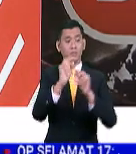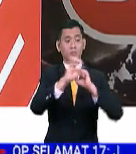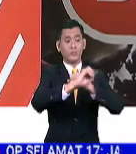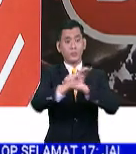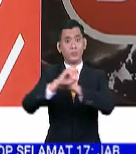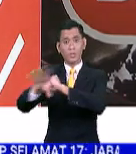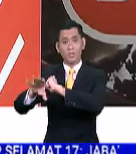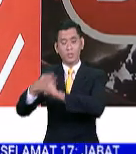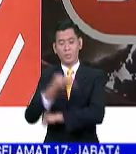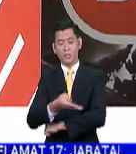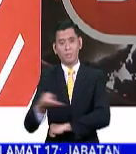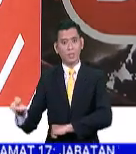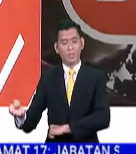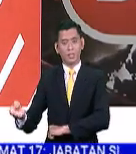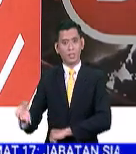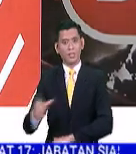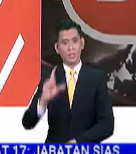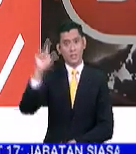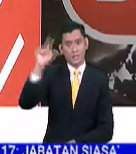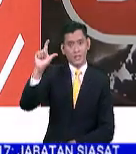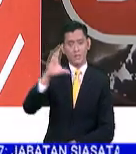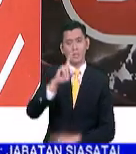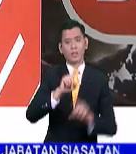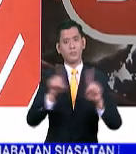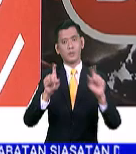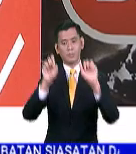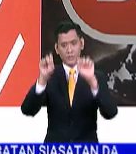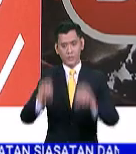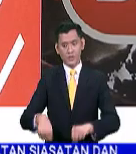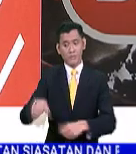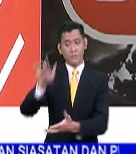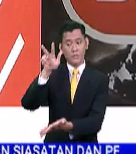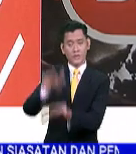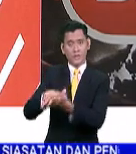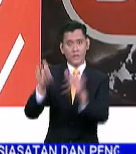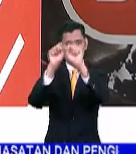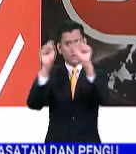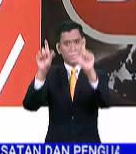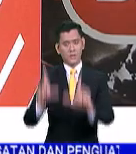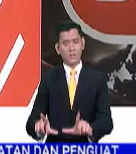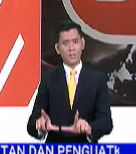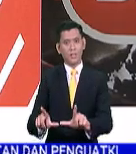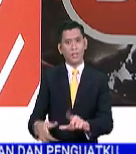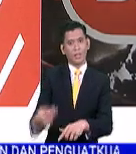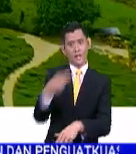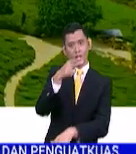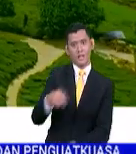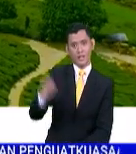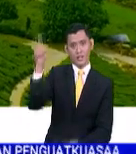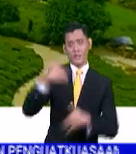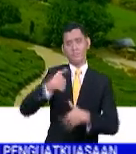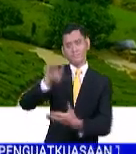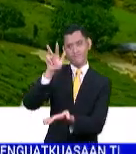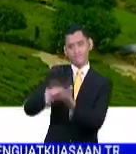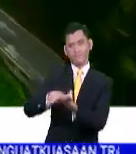memasarkan produk dia orang, malah nak qualifikan produk dia orang daripada tak ada apa-apa pengiktirafan akan ada pengiktirafan.